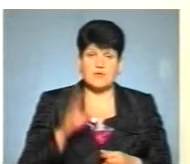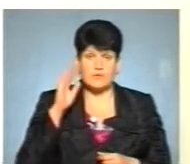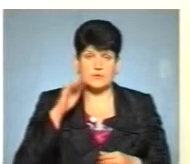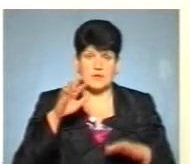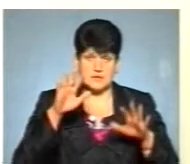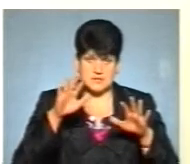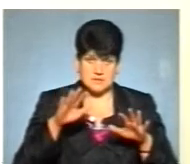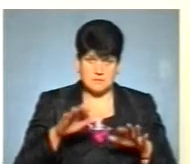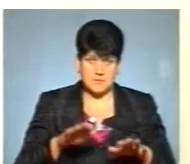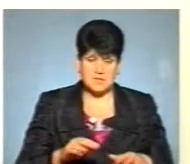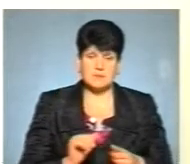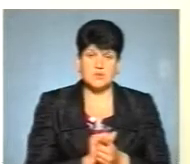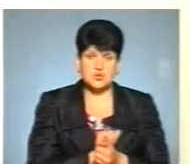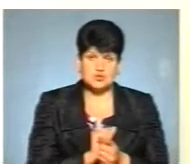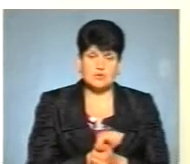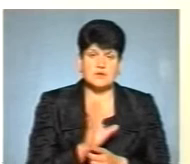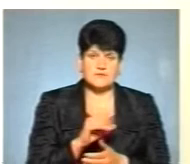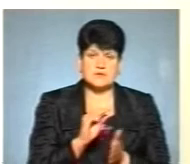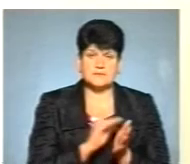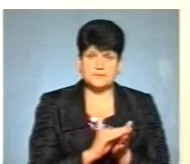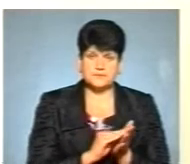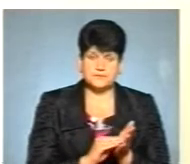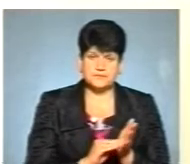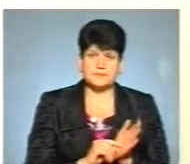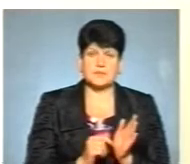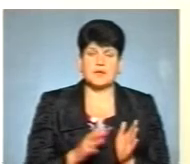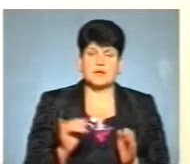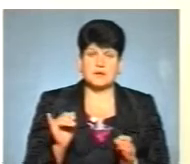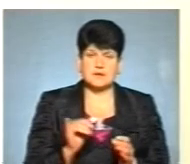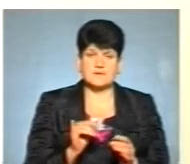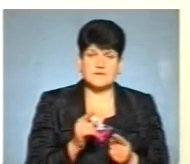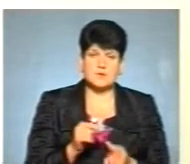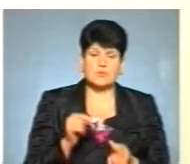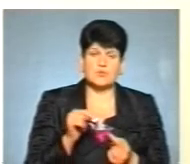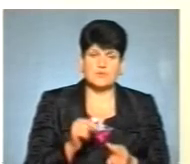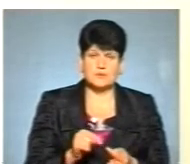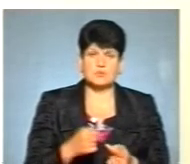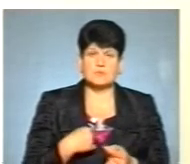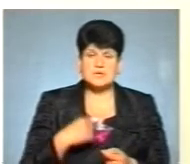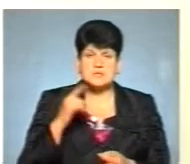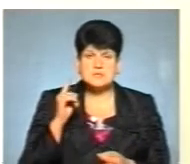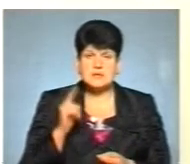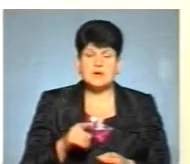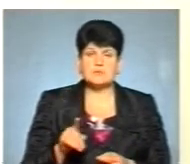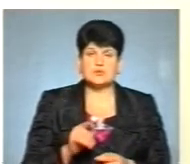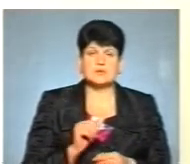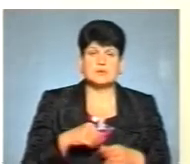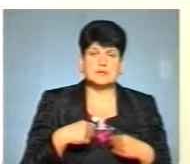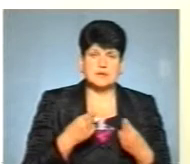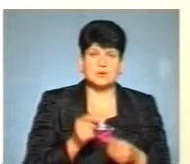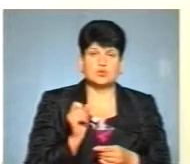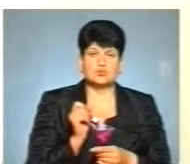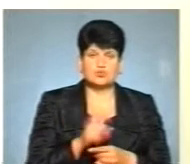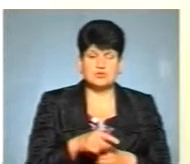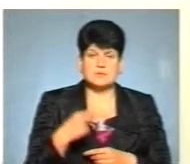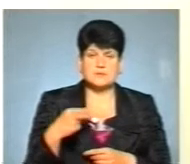буде підсохне, буде все заактовано, заформалізовано, і відповідно, ми знаємо вже дане доручення президентом